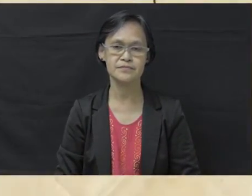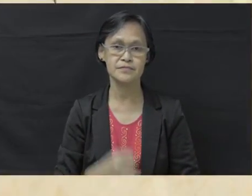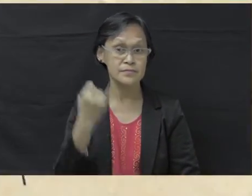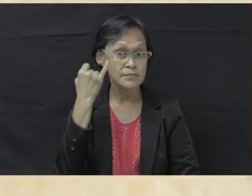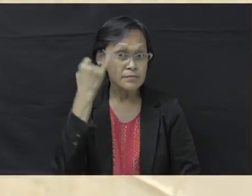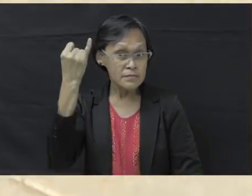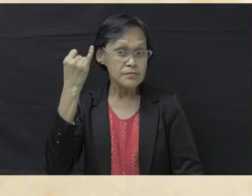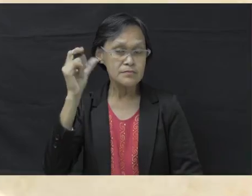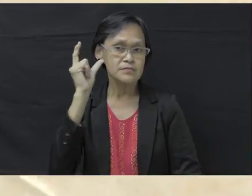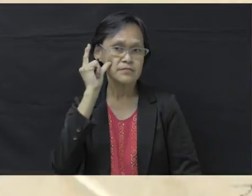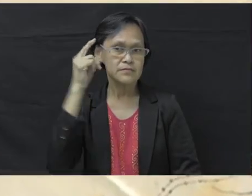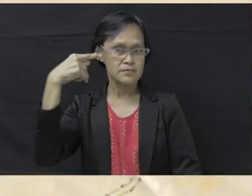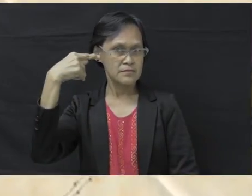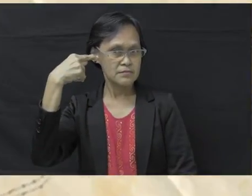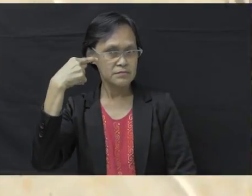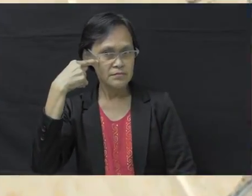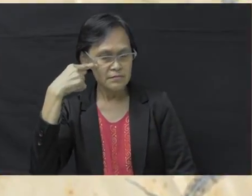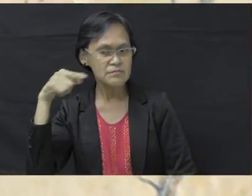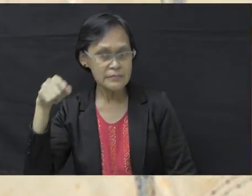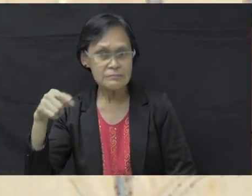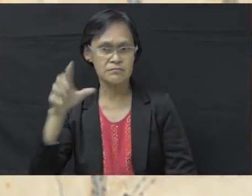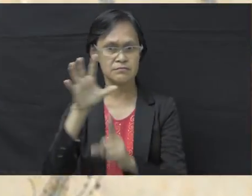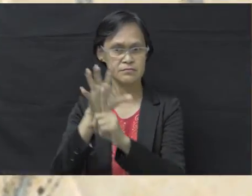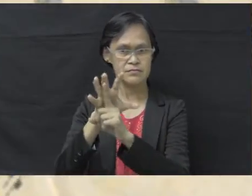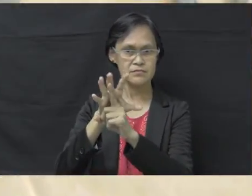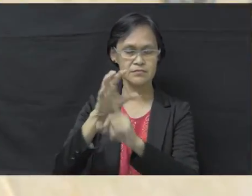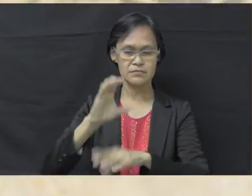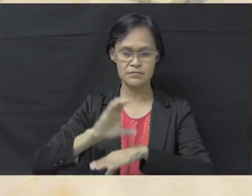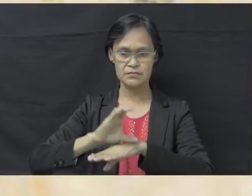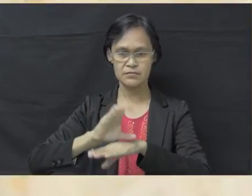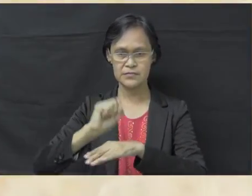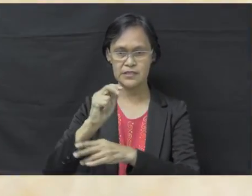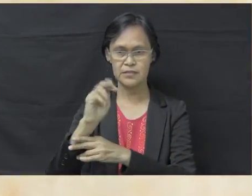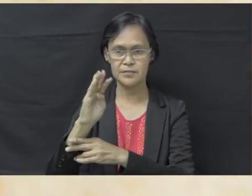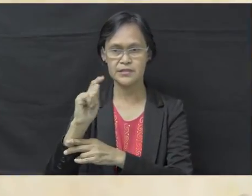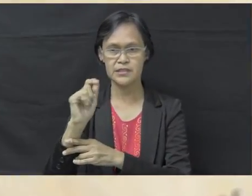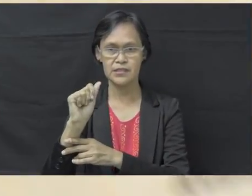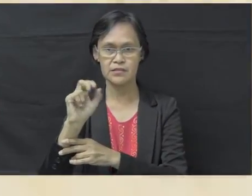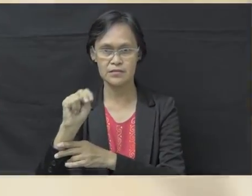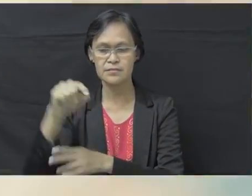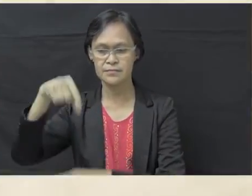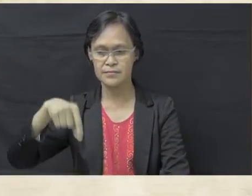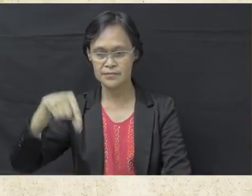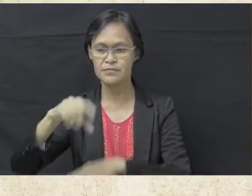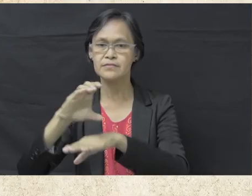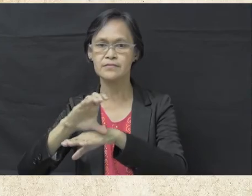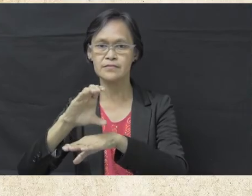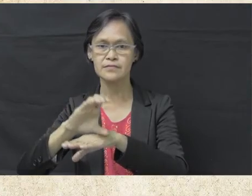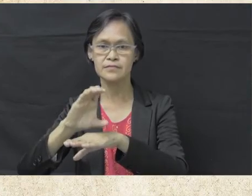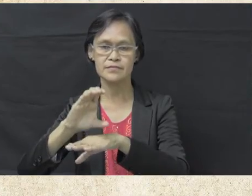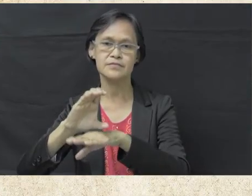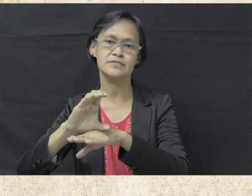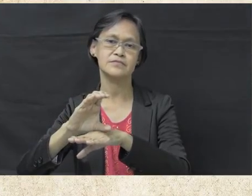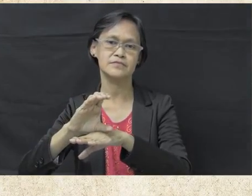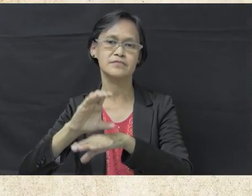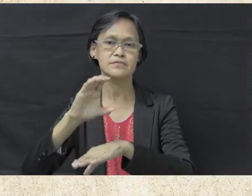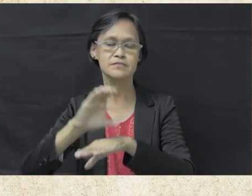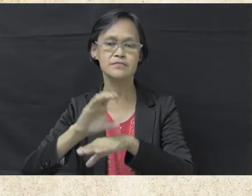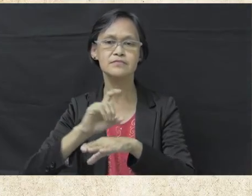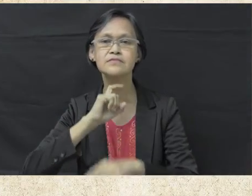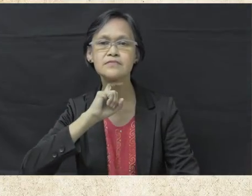1878. Dinisenyo ito ni Genaro Palacios na kilala rin sa pagdidisenyo ng simbahan ng San Sebastian sa Quiapo,